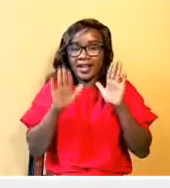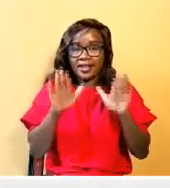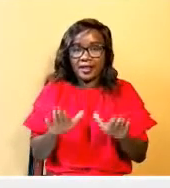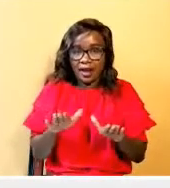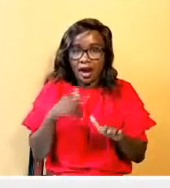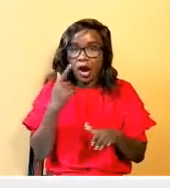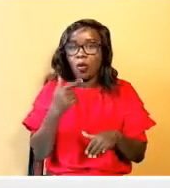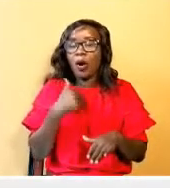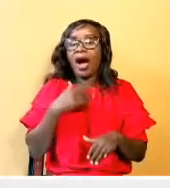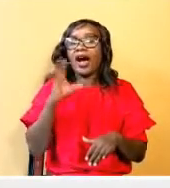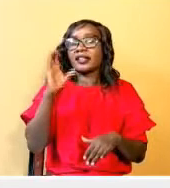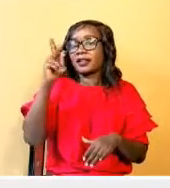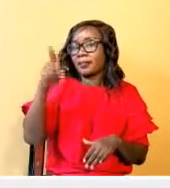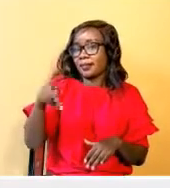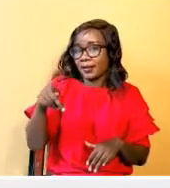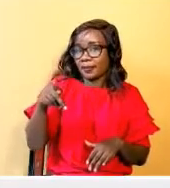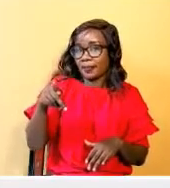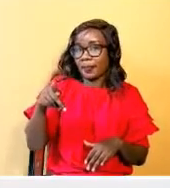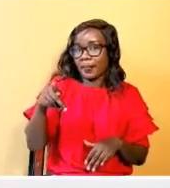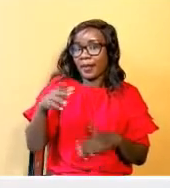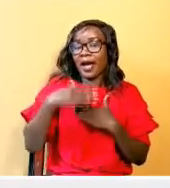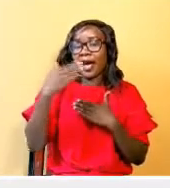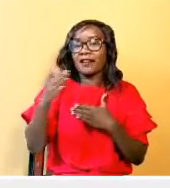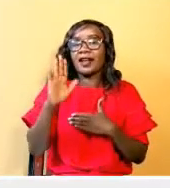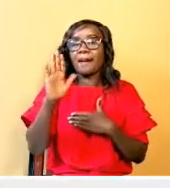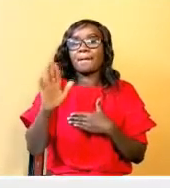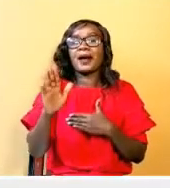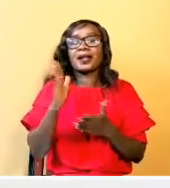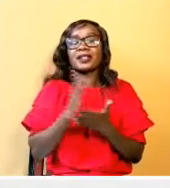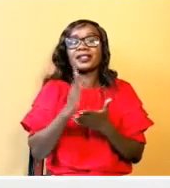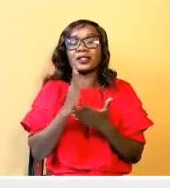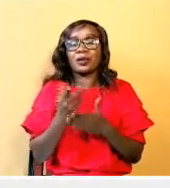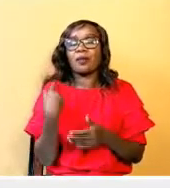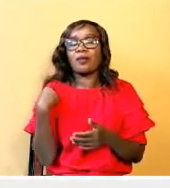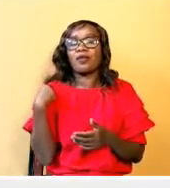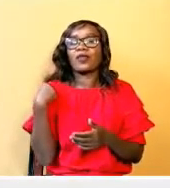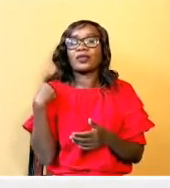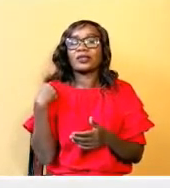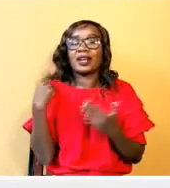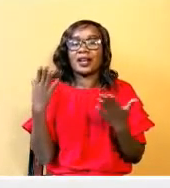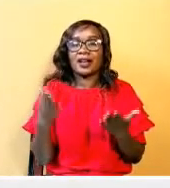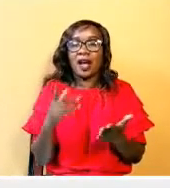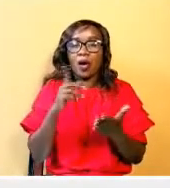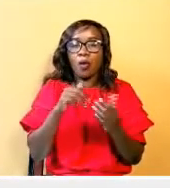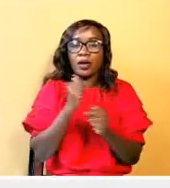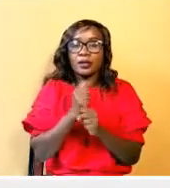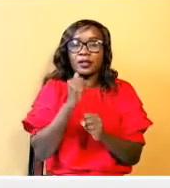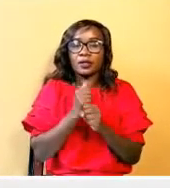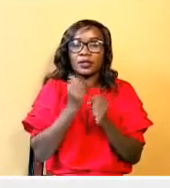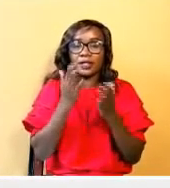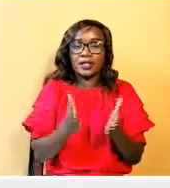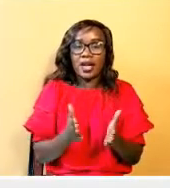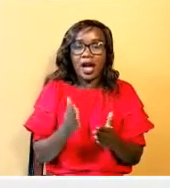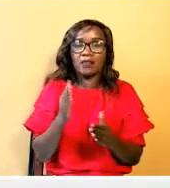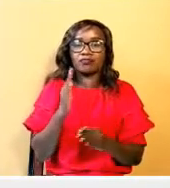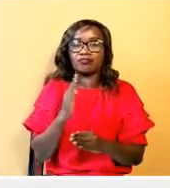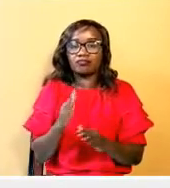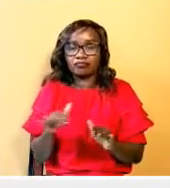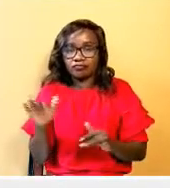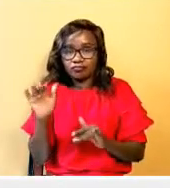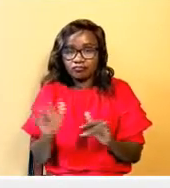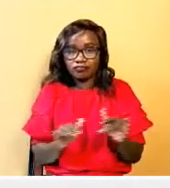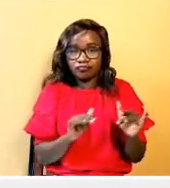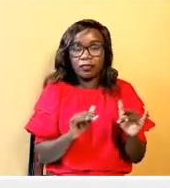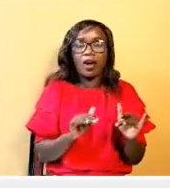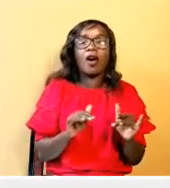ya kupooza kwa ubongo. Licha ya hali yake, yeye amejituma kuhakikisha kwamba kile anachokifanya kucheza mziki